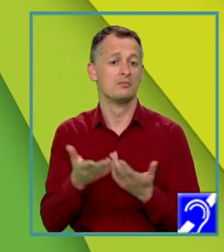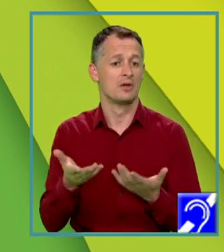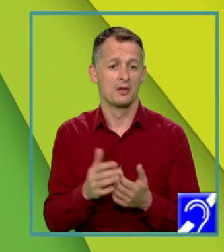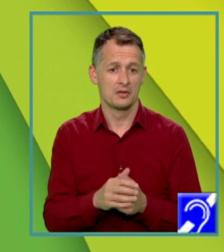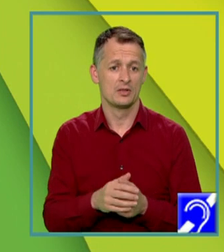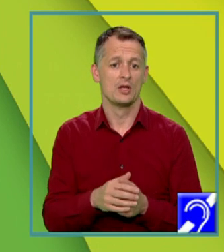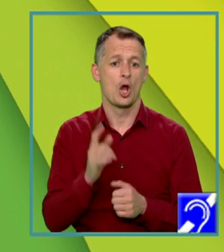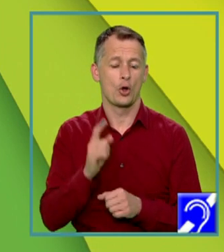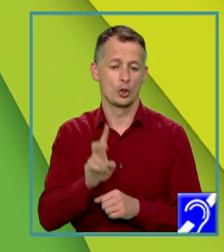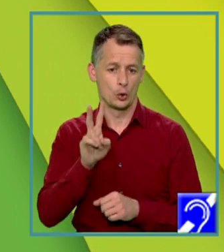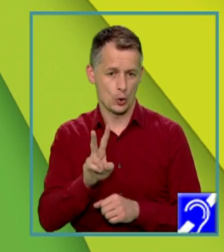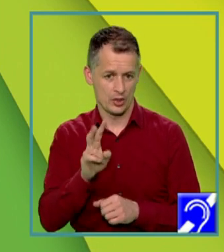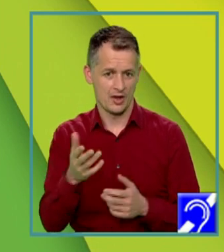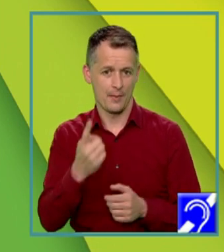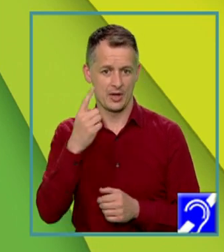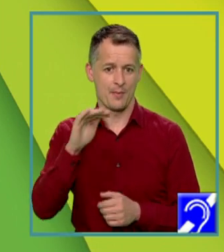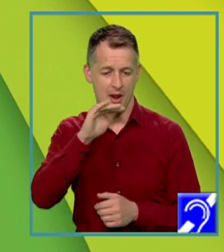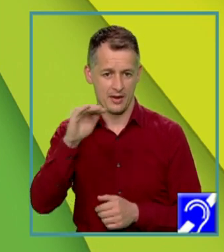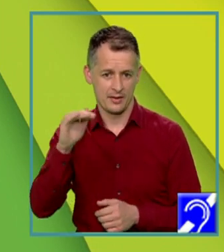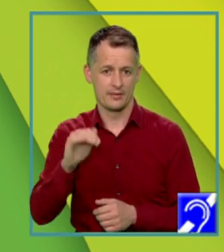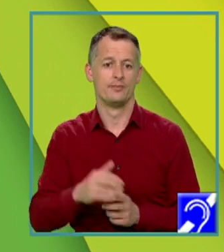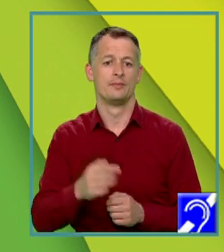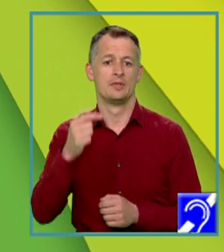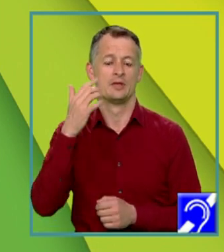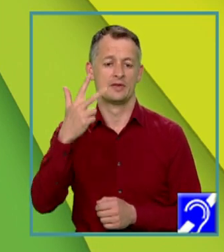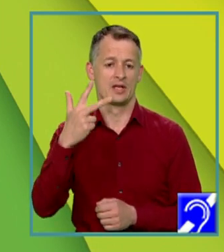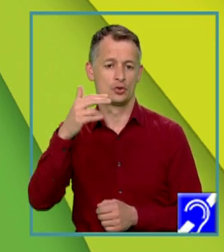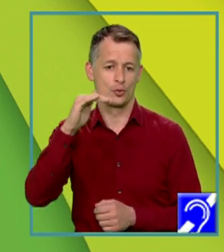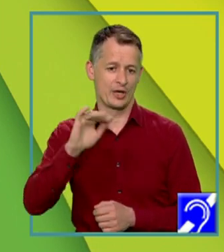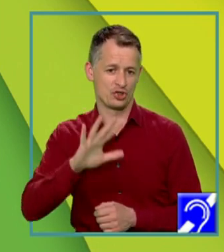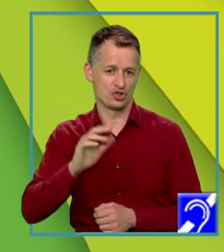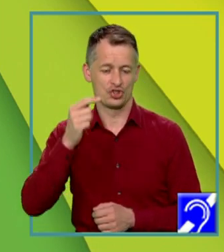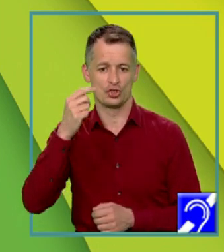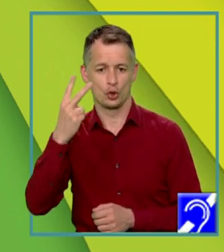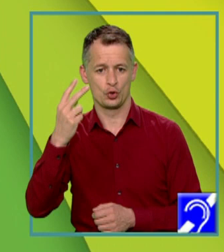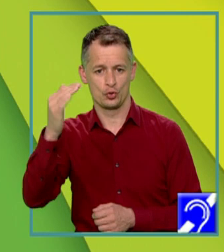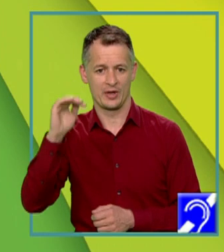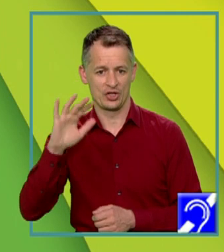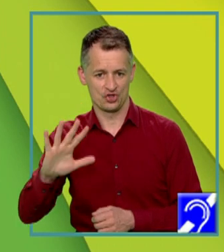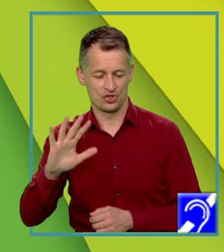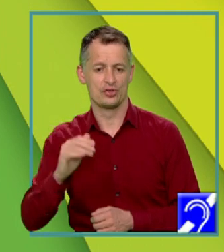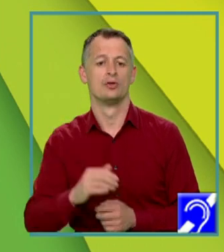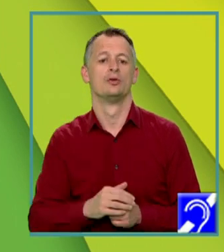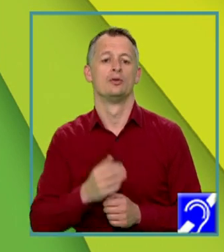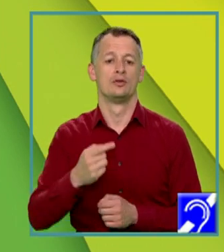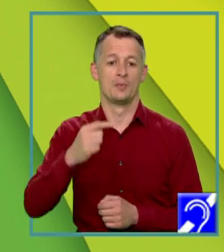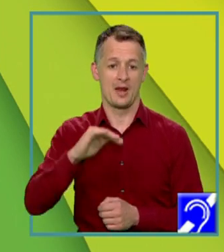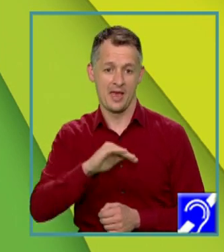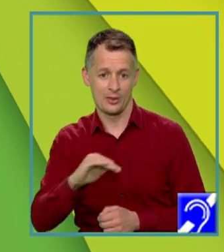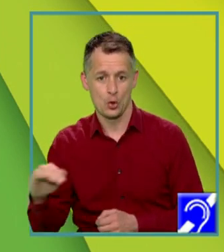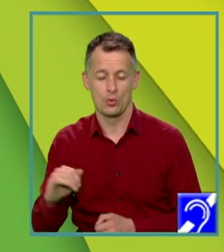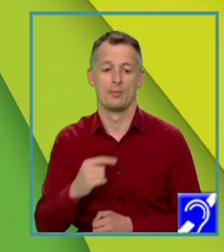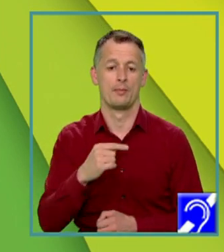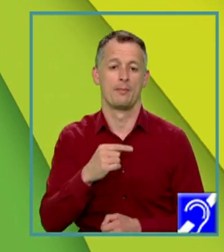pătratică de ordinul doi și are pe prima linie elementele 3 supra 5 și 2 supra 5 și pe linia a doua elementele